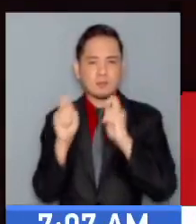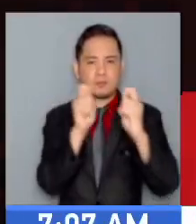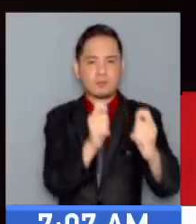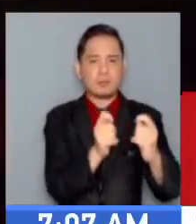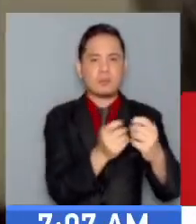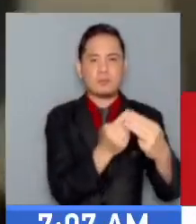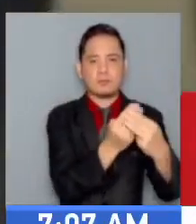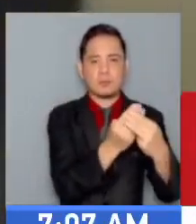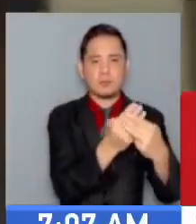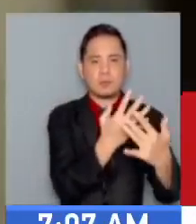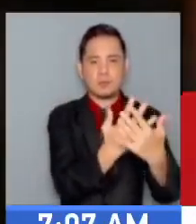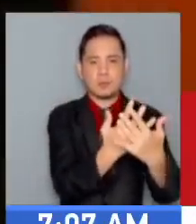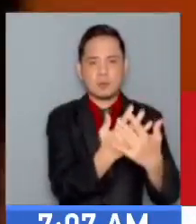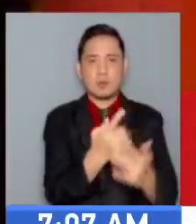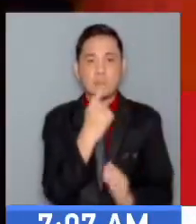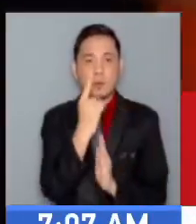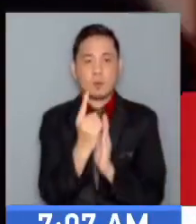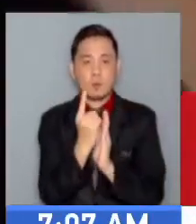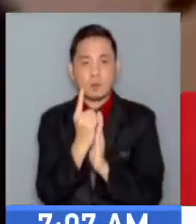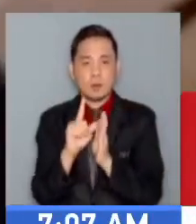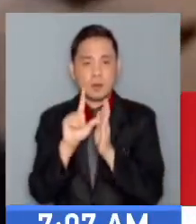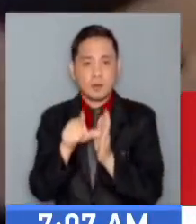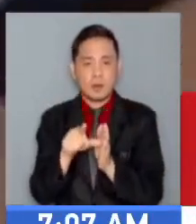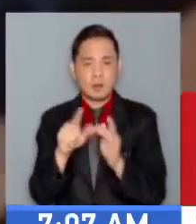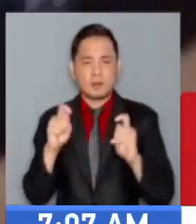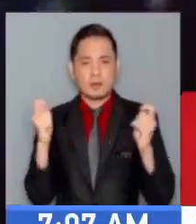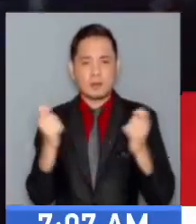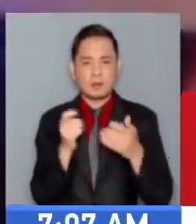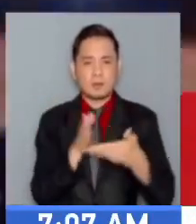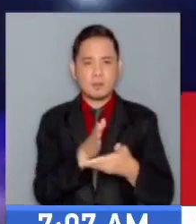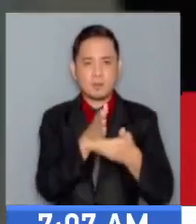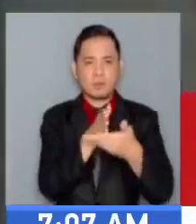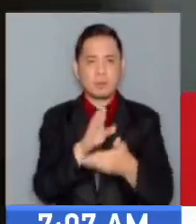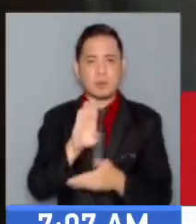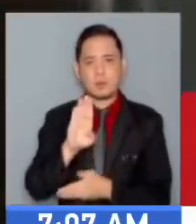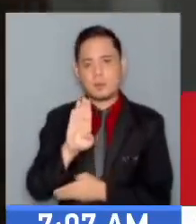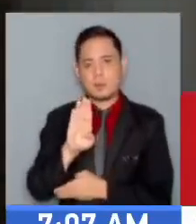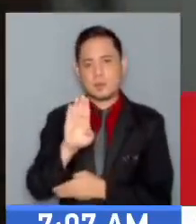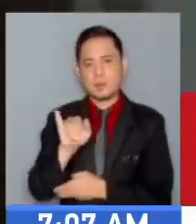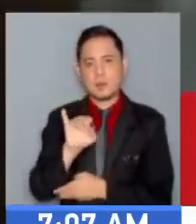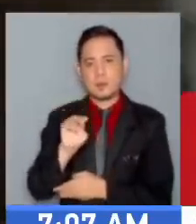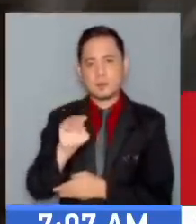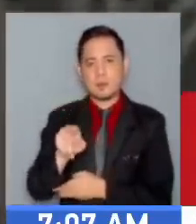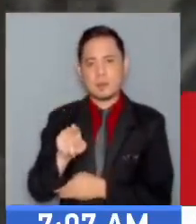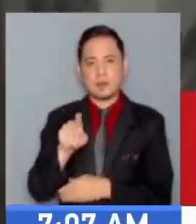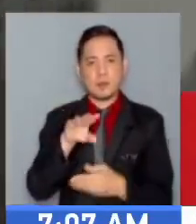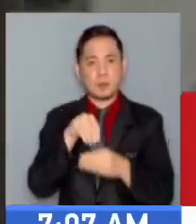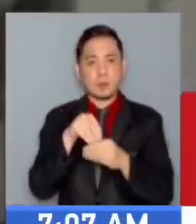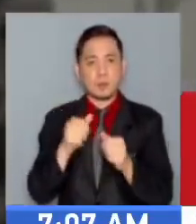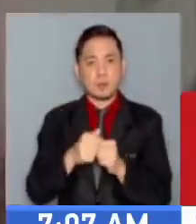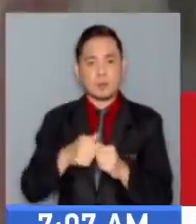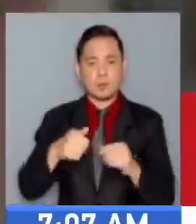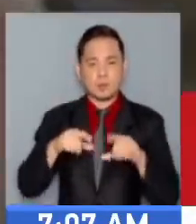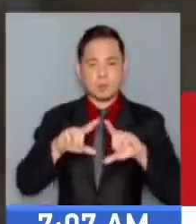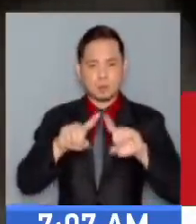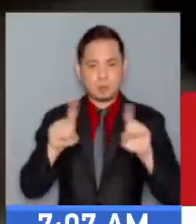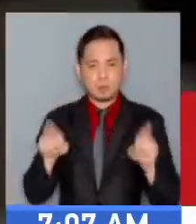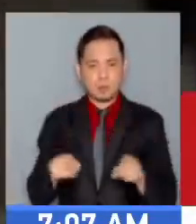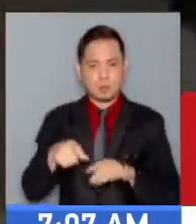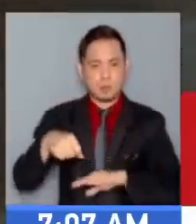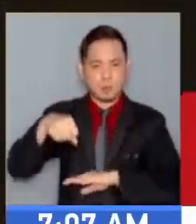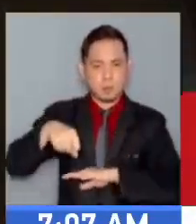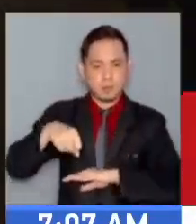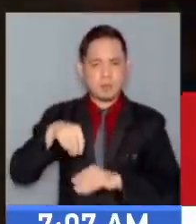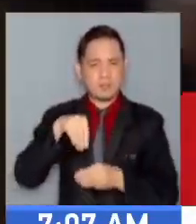oras ay dumating ang NBI team sa BJMP jail facility. Bit-bit ang isang eco bag na naglalaman ng mga gamit ni Dera.